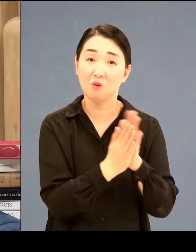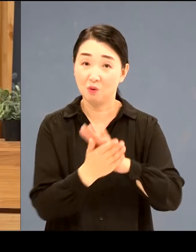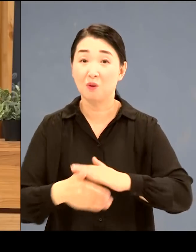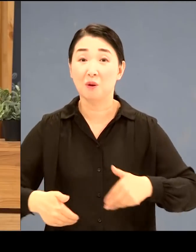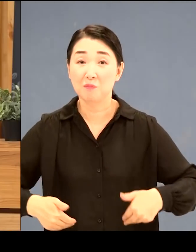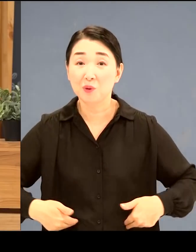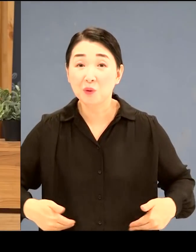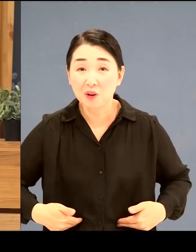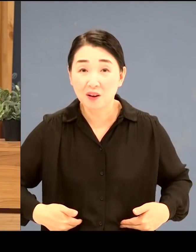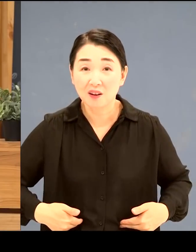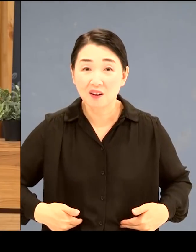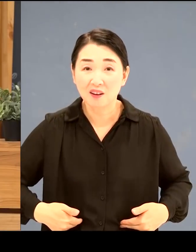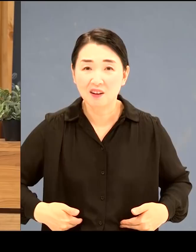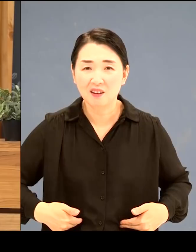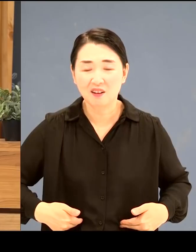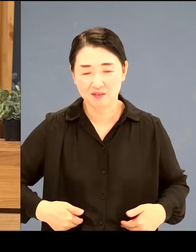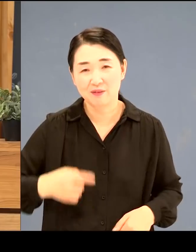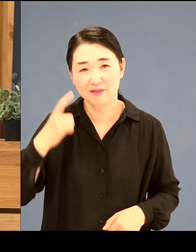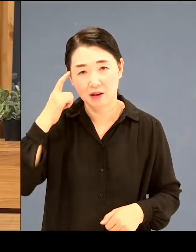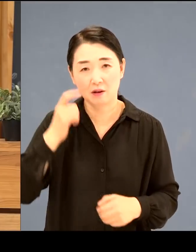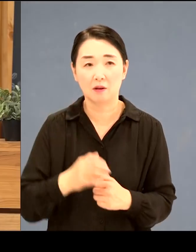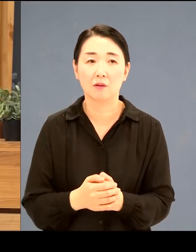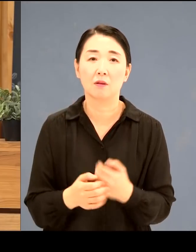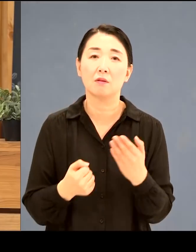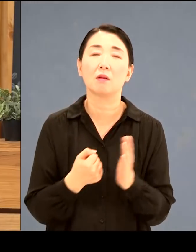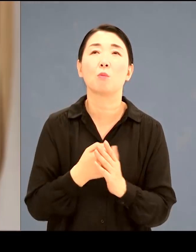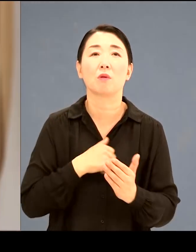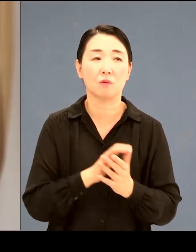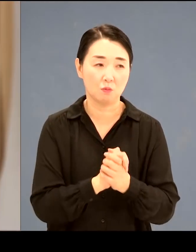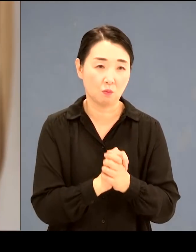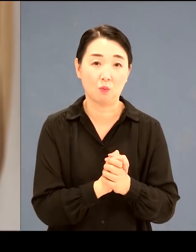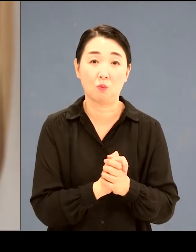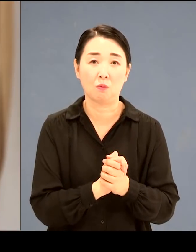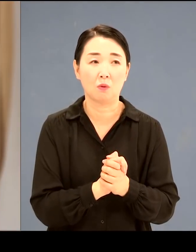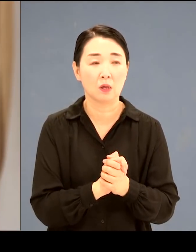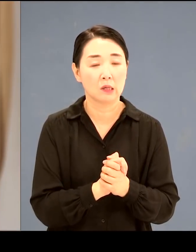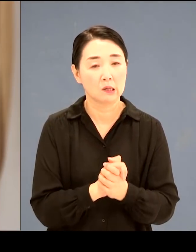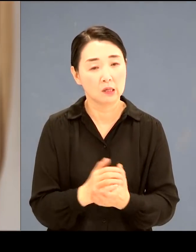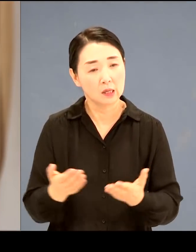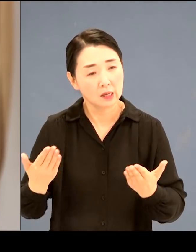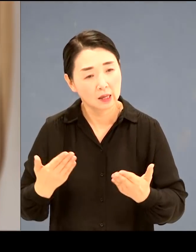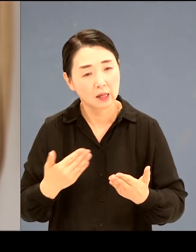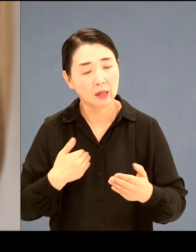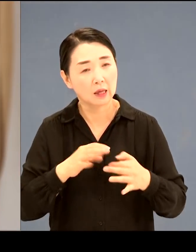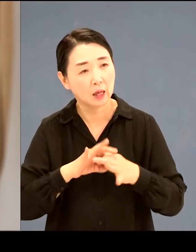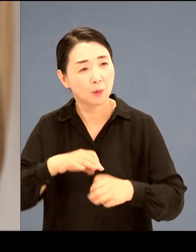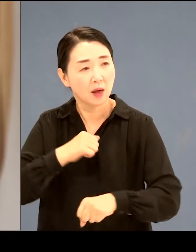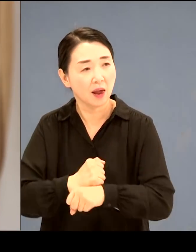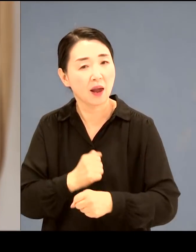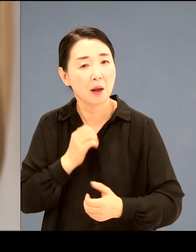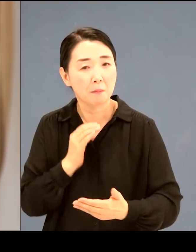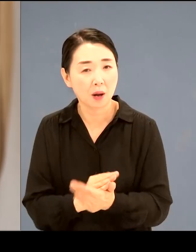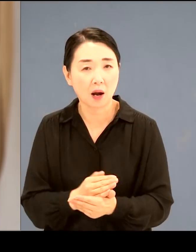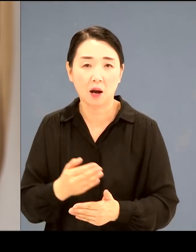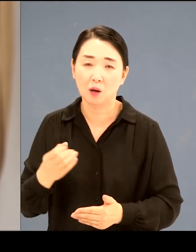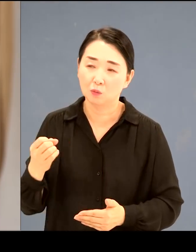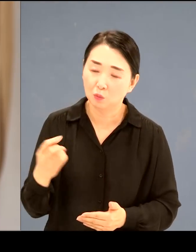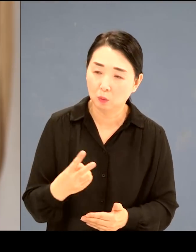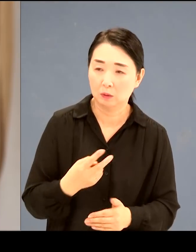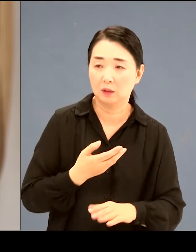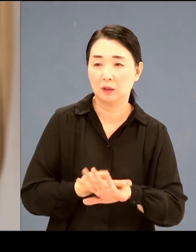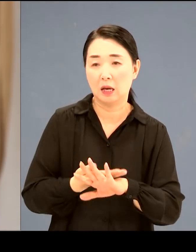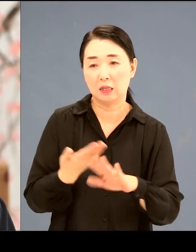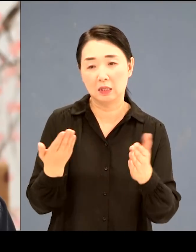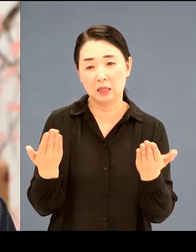생각이 들었어요. 네. 그래서 기도를 했어요. 이 일을 계속 해야 될 것인가 예. 아니면 다른 일을 구해야